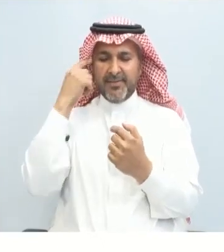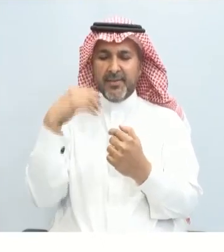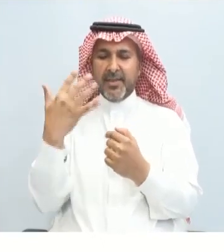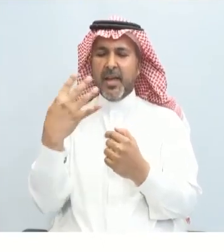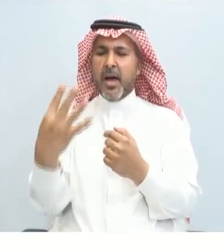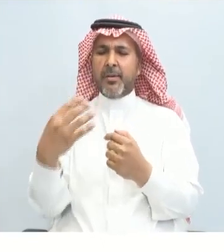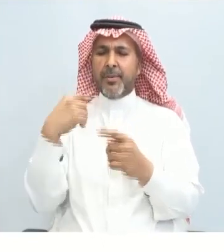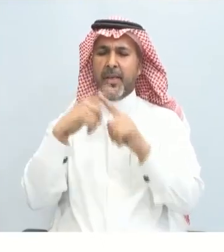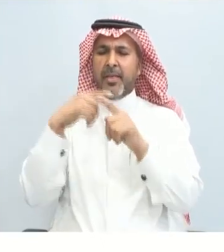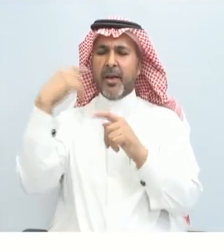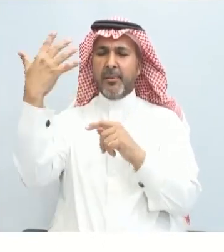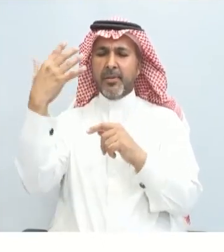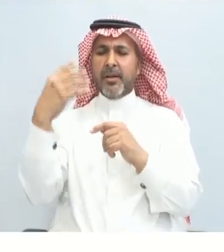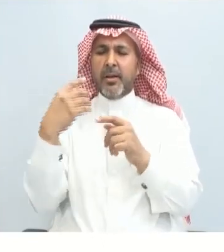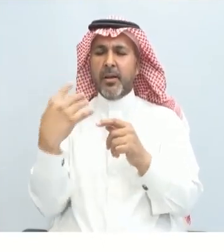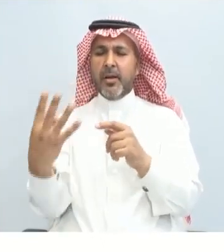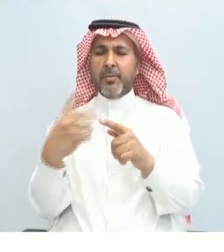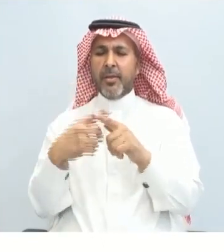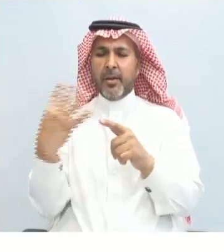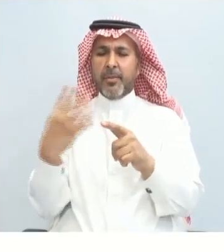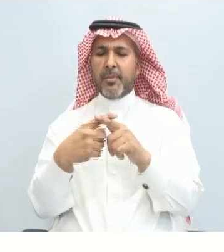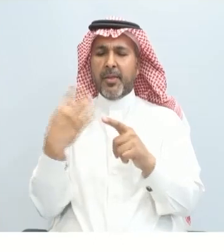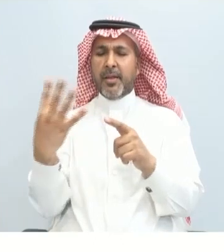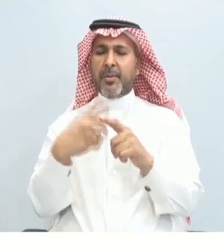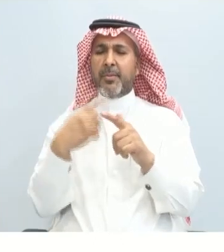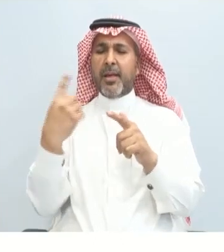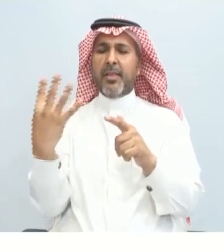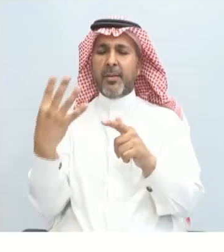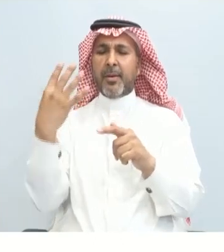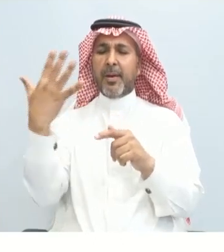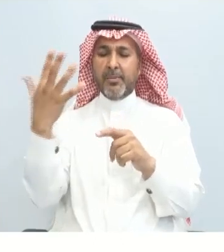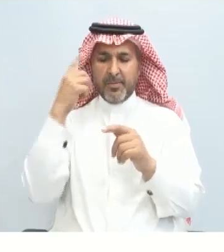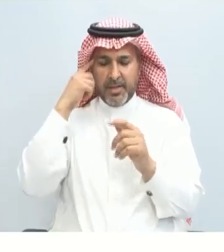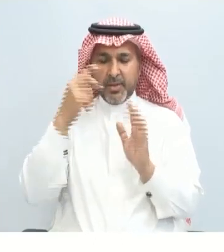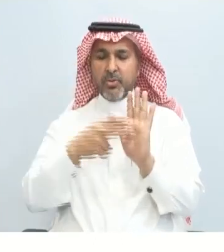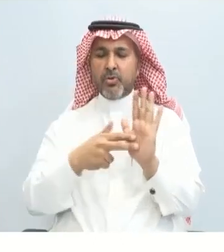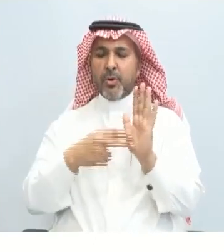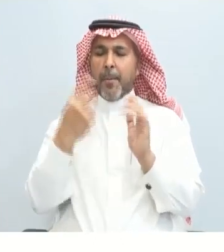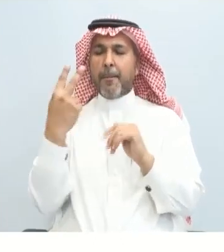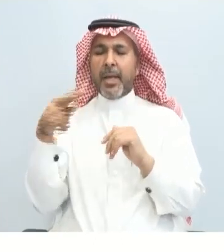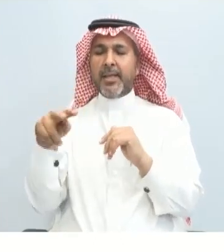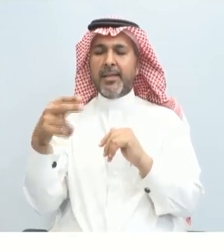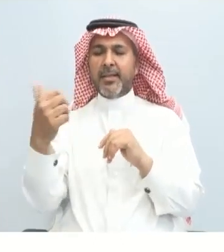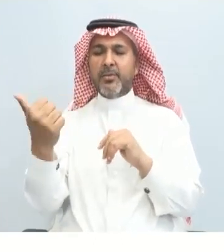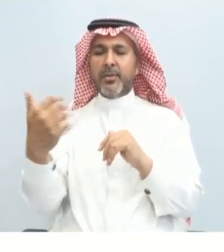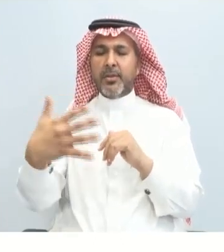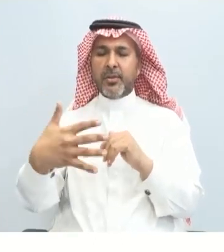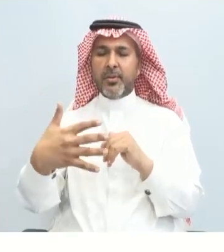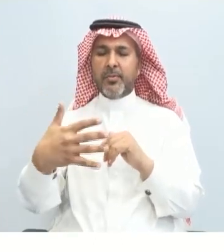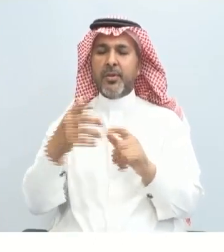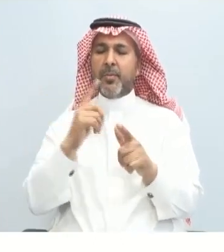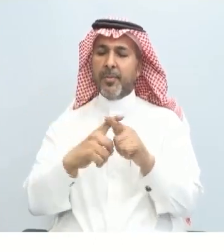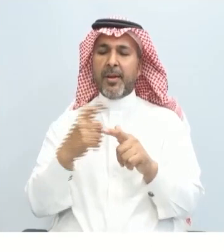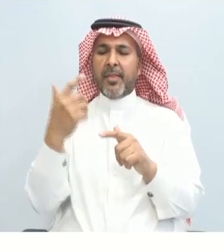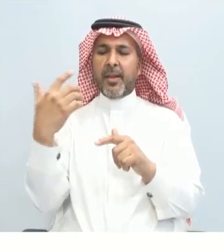فانت تقول 4 في 4 16 في 4 64 في 4 256 في 4